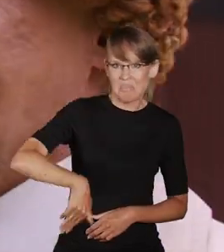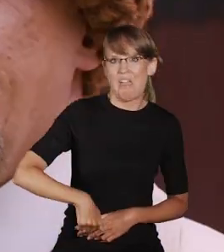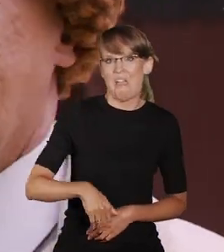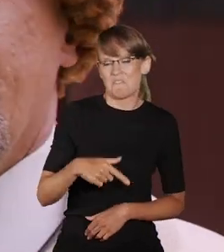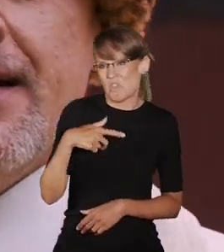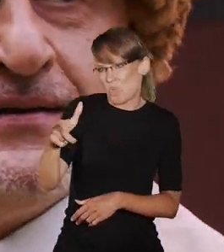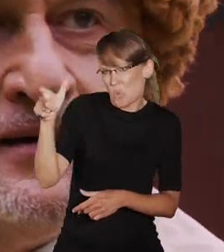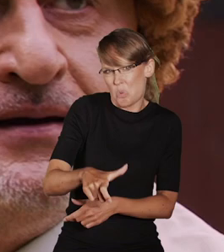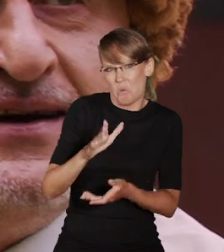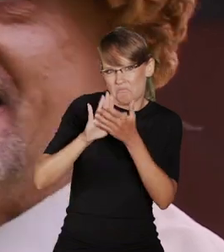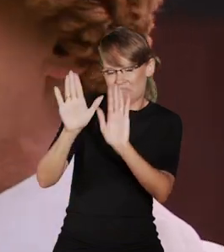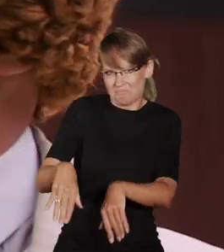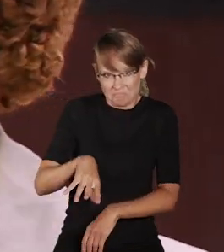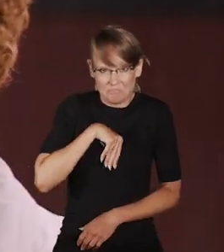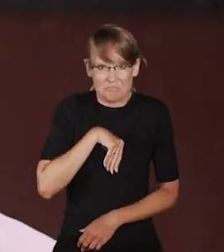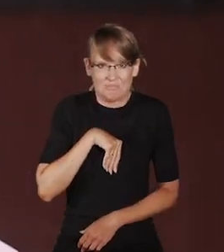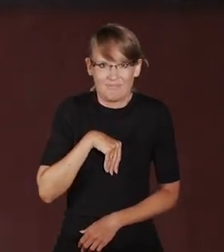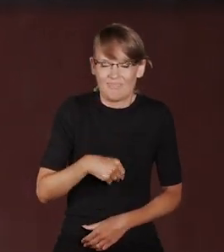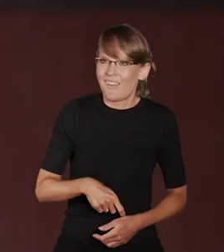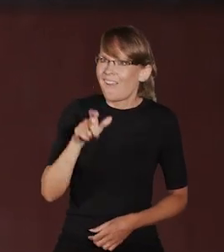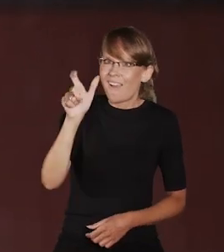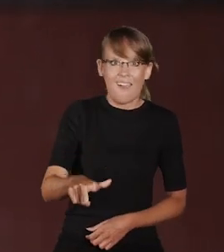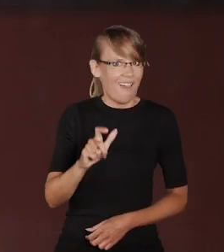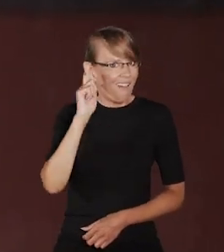No i co? I cała złość mi odeszła.